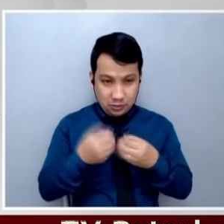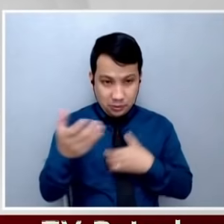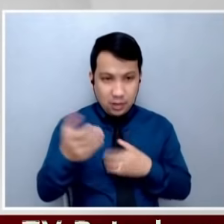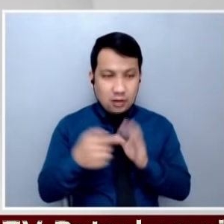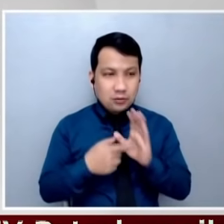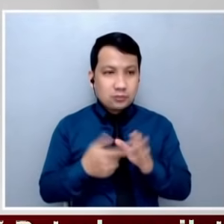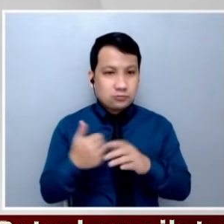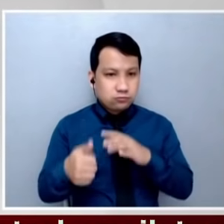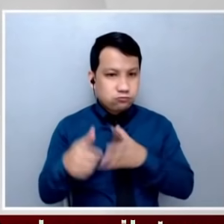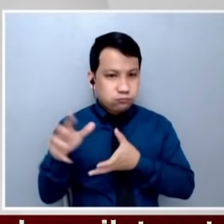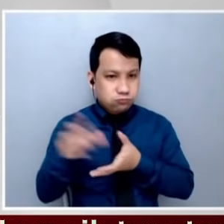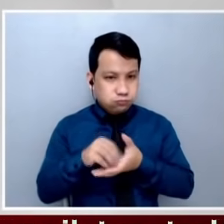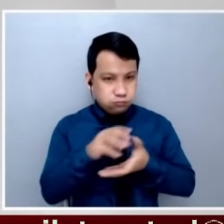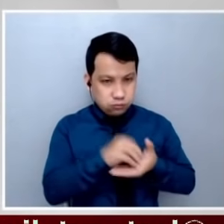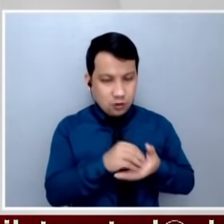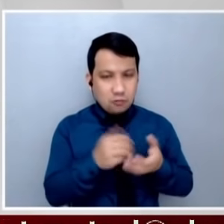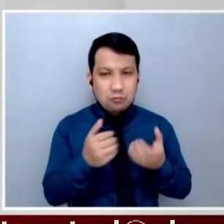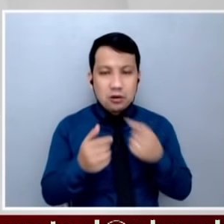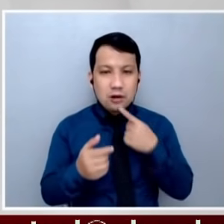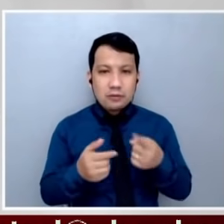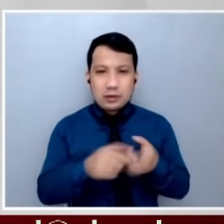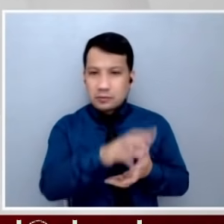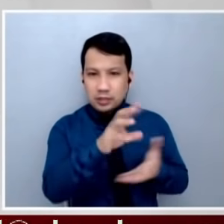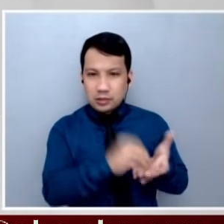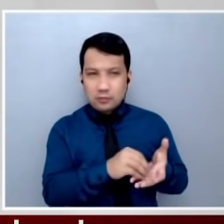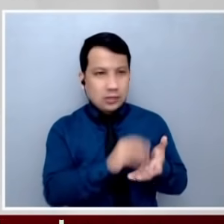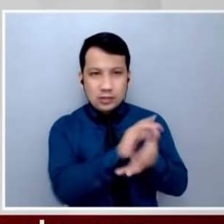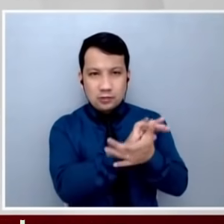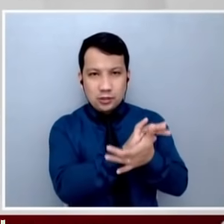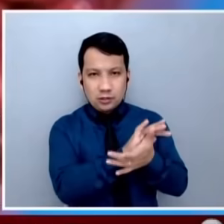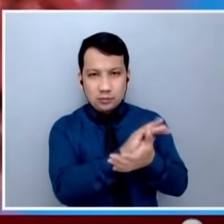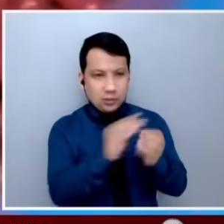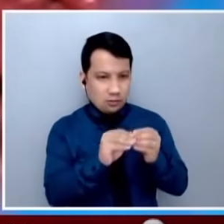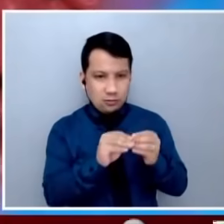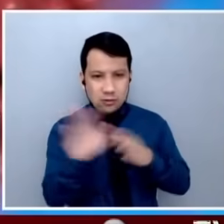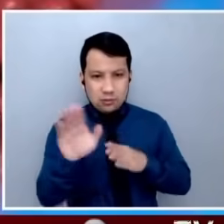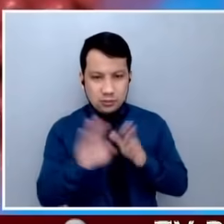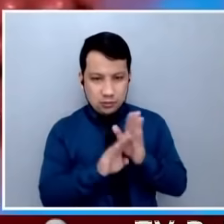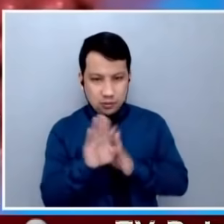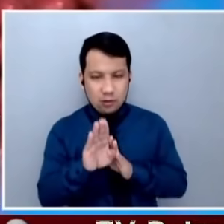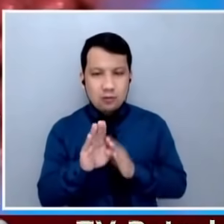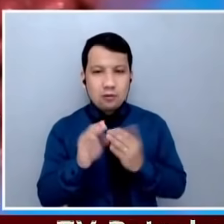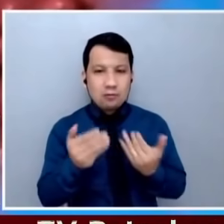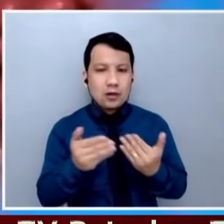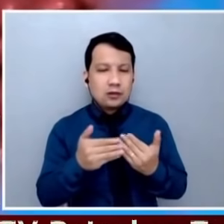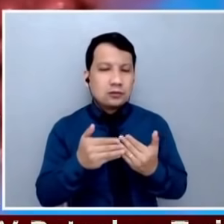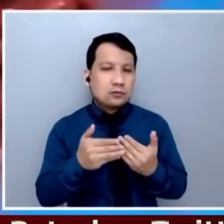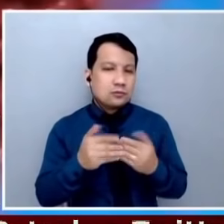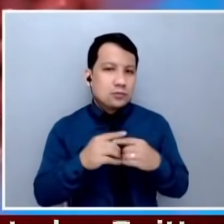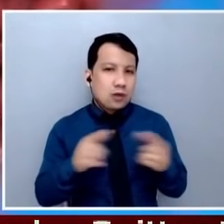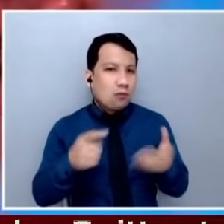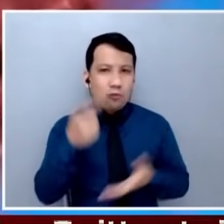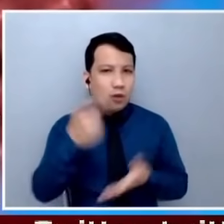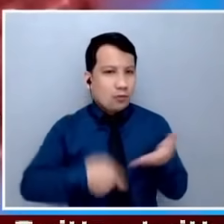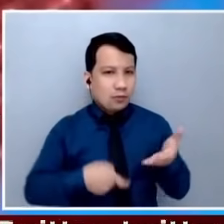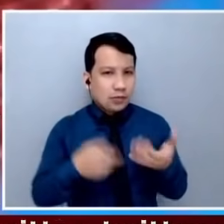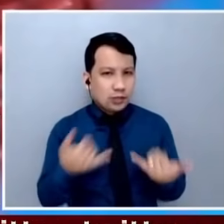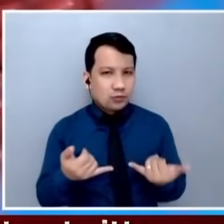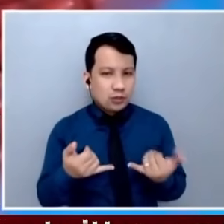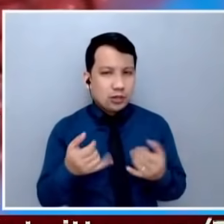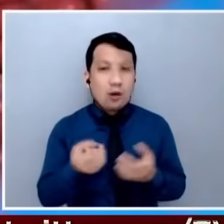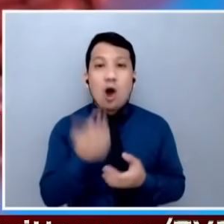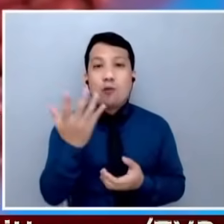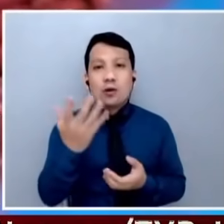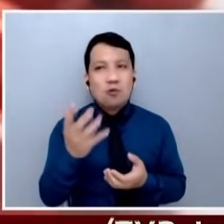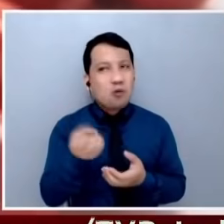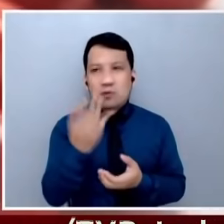copy, it's not copying a coronavirus anymore. Sa ngayon, wala pang presyong inilalabas para sa